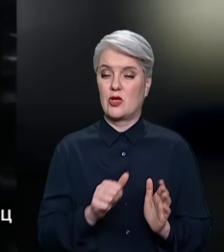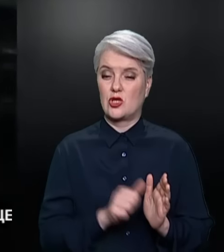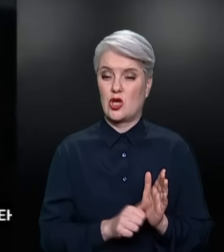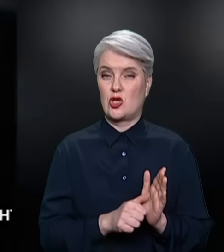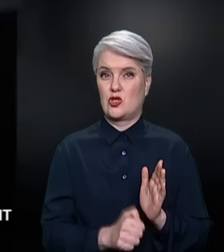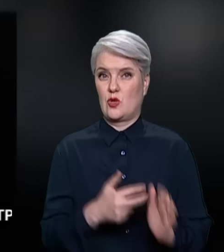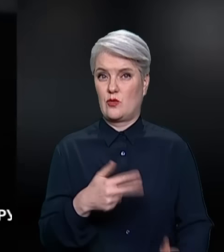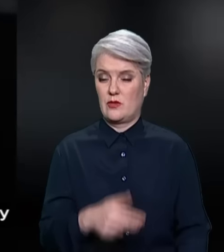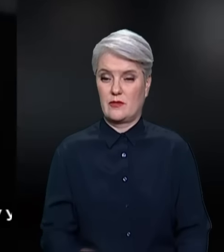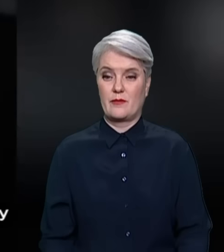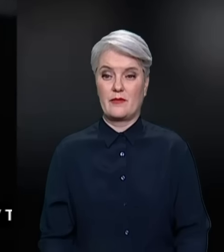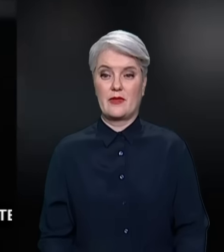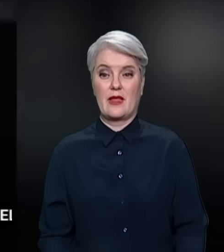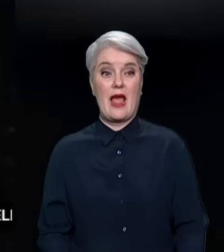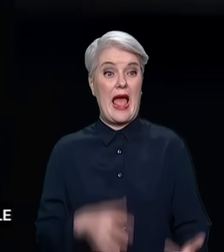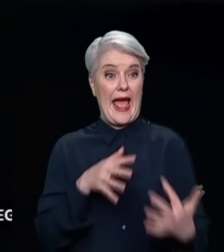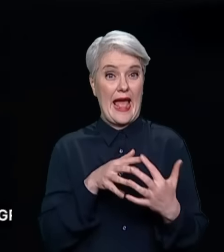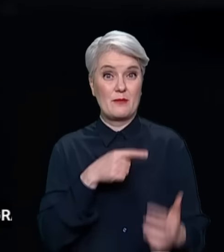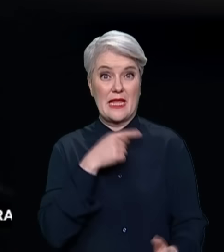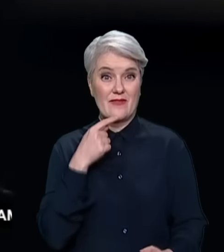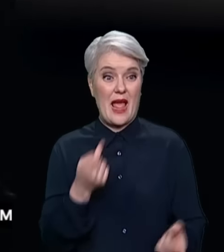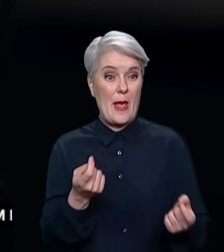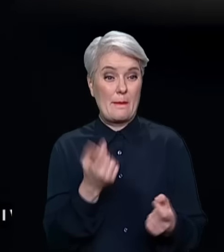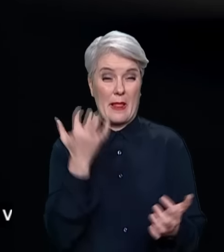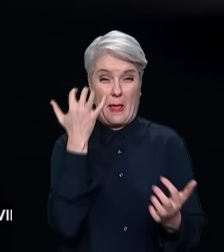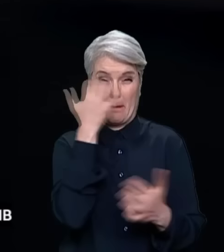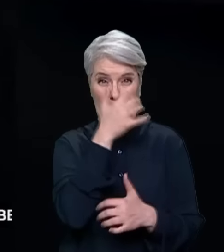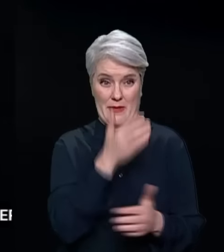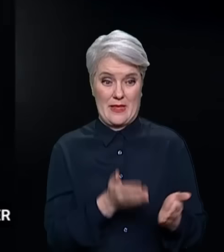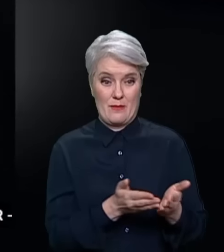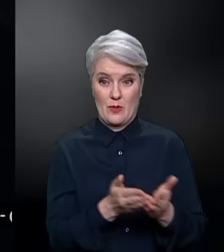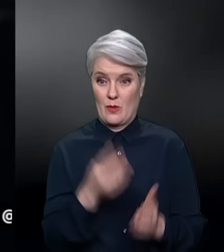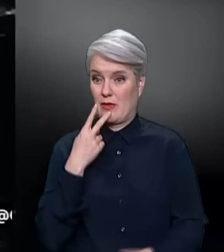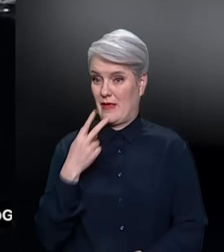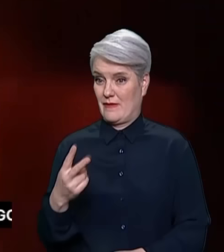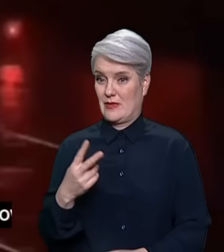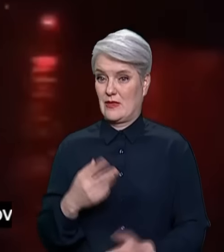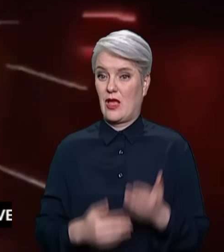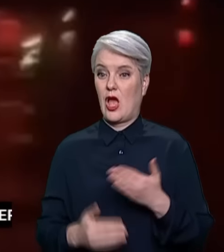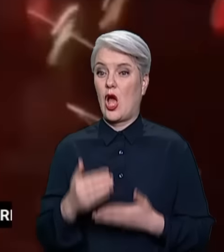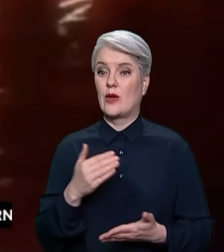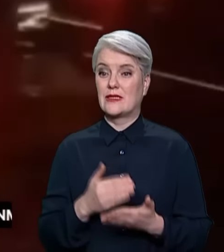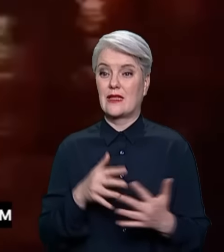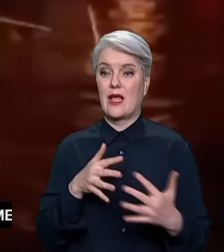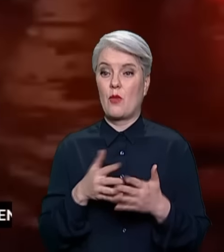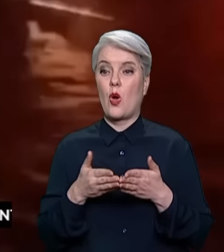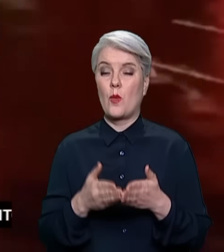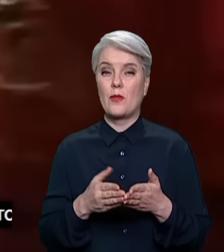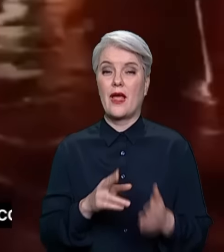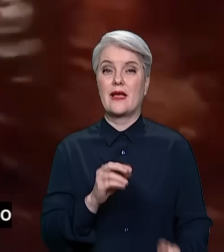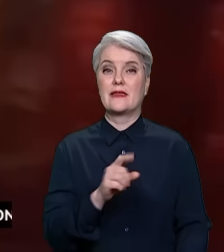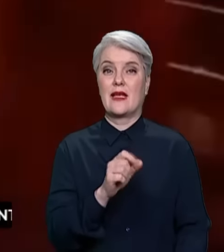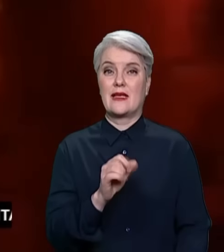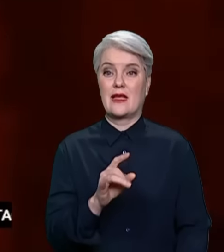АК-176-630. Битва росіян із малопомітними дронами видно на цьому відео. Останнього бою корабля «Цезар Куніков». Його